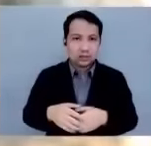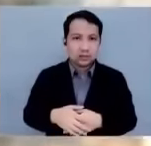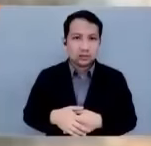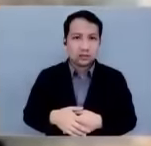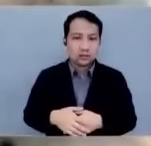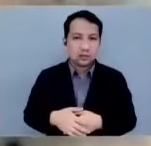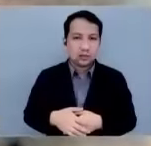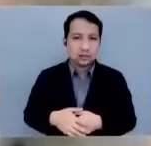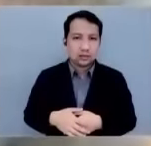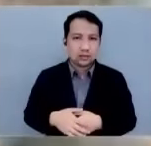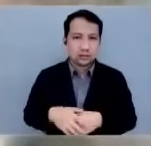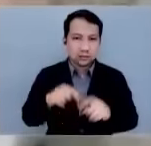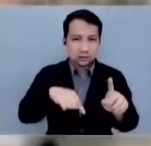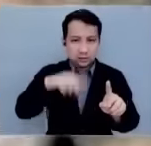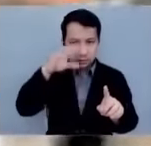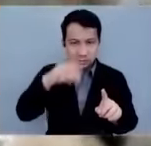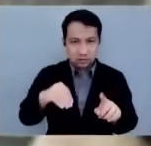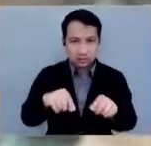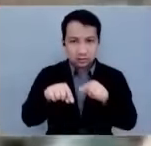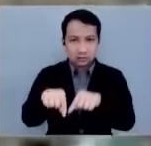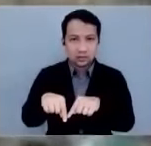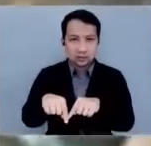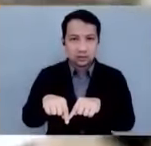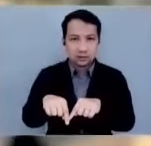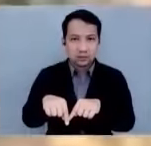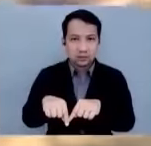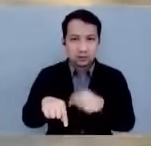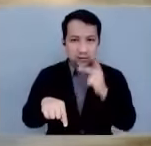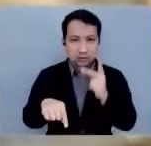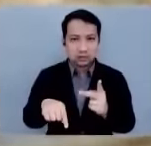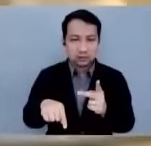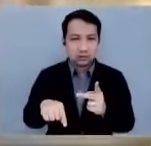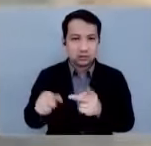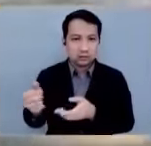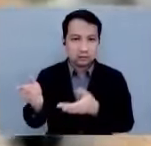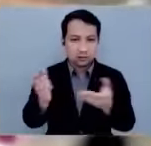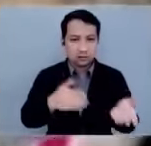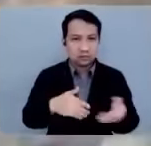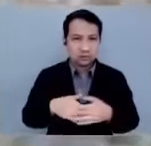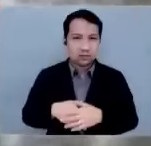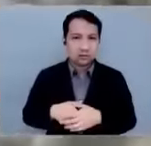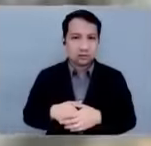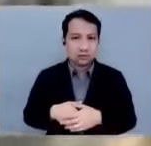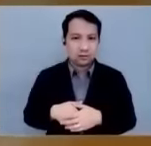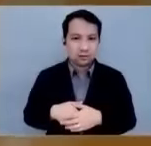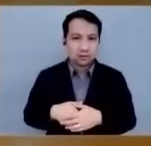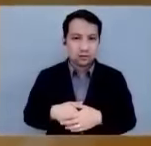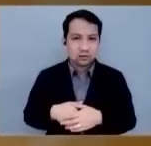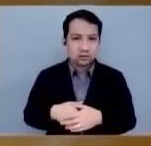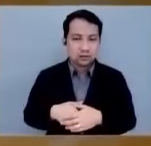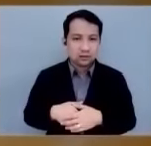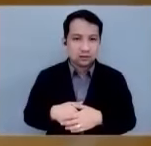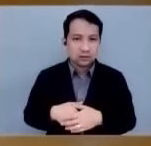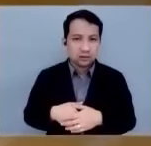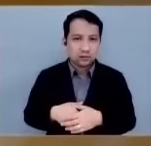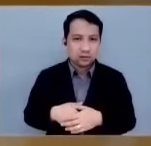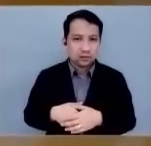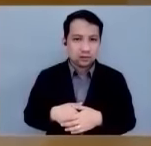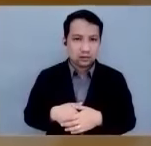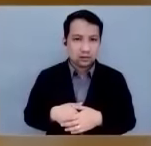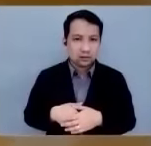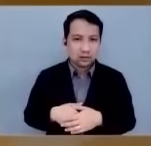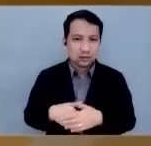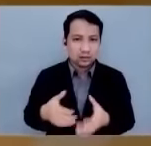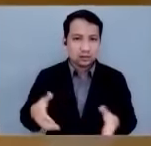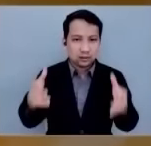Isang lalaki ang naabutan nila sa lugar kung saan dinala ang aso. Sanang kumangan ba nakasako? Siguro nakasako na ta.